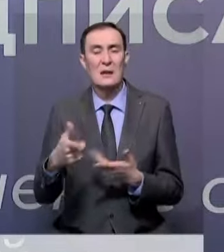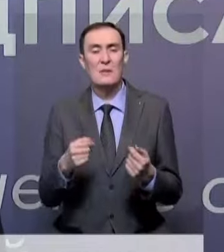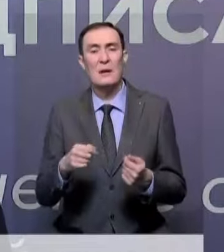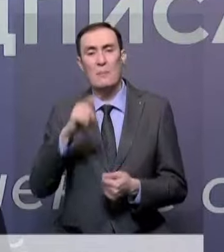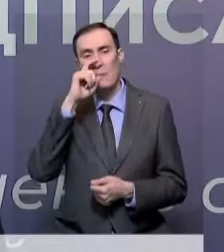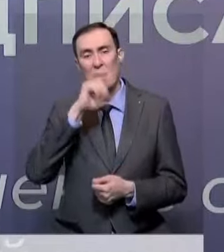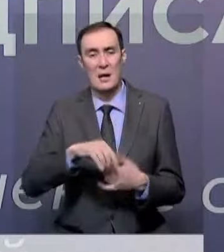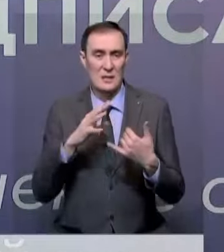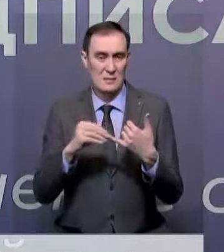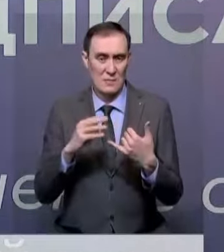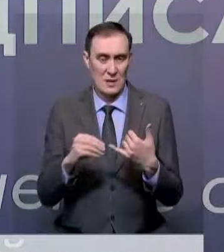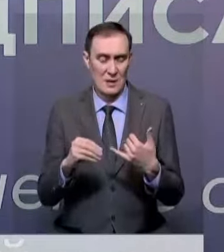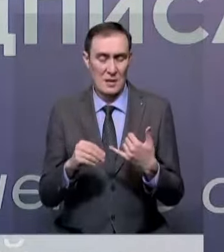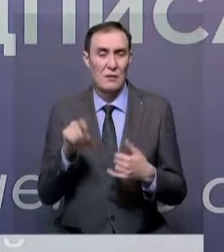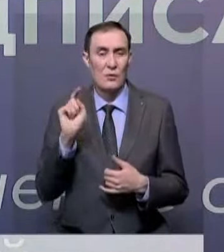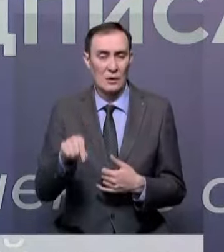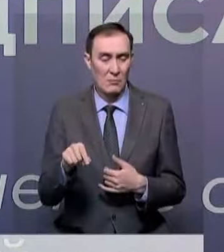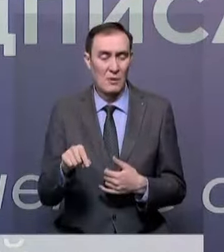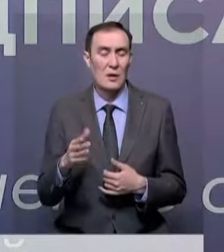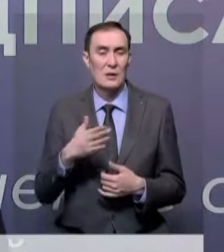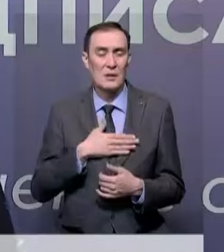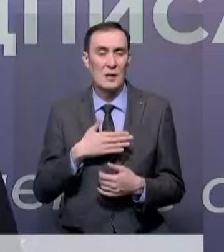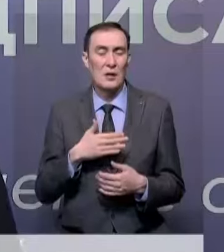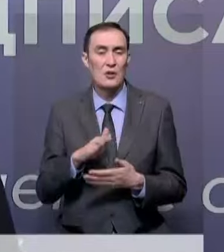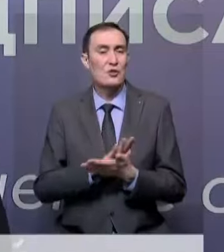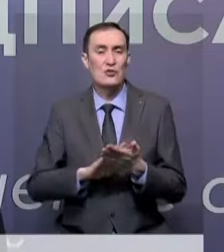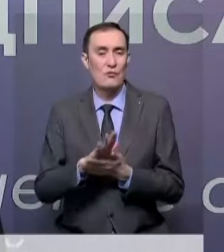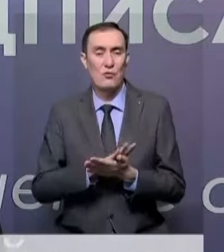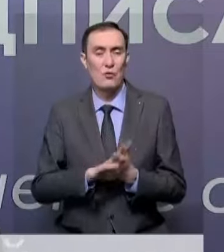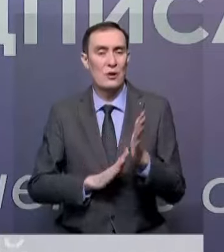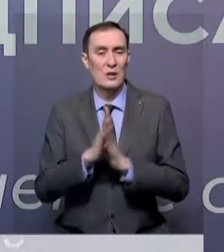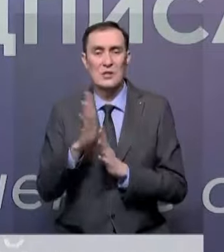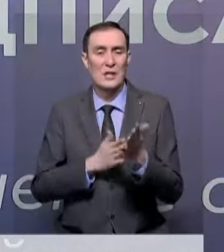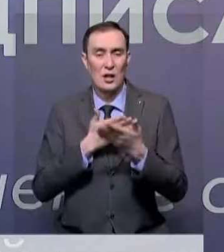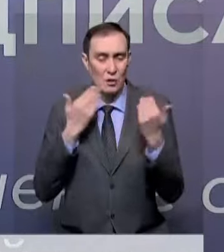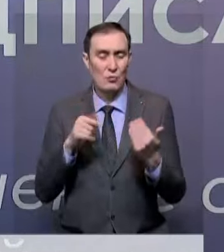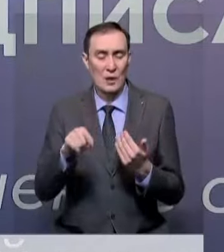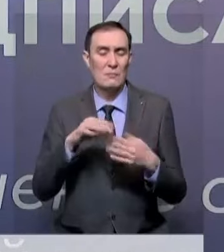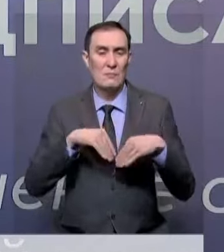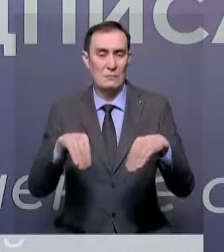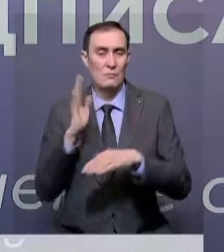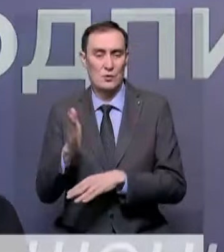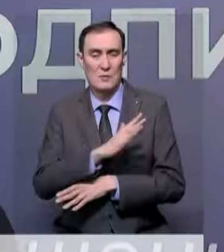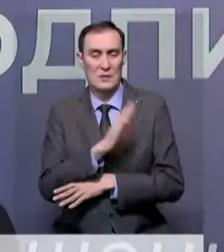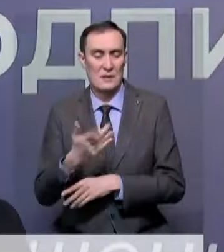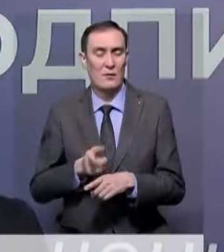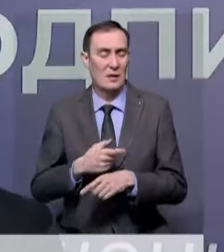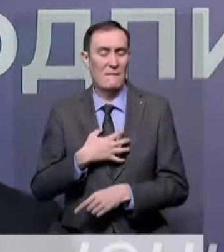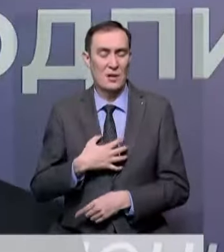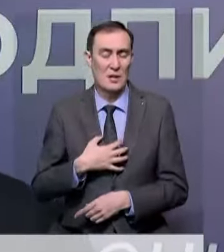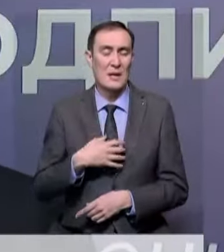низкий бонитет. То есть там, на самом деле, там, где практически ничего не растет. И вот это вот очень важно.